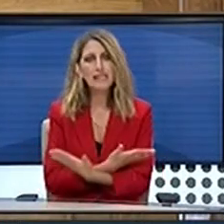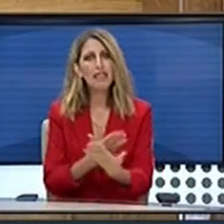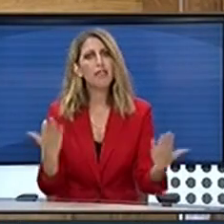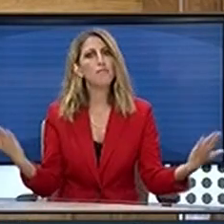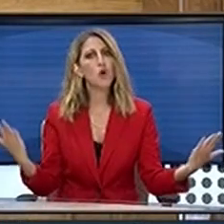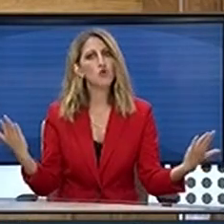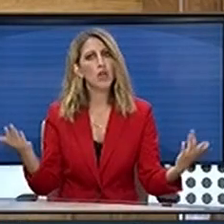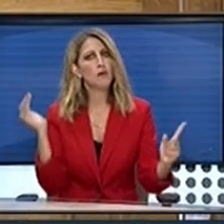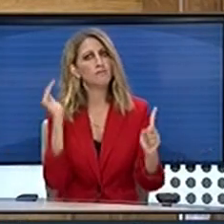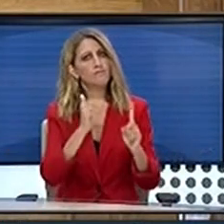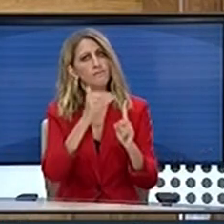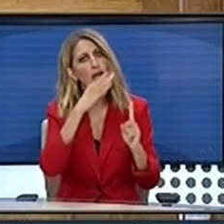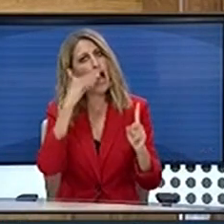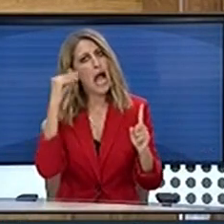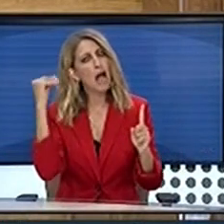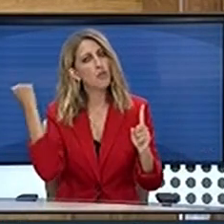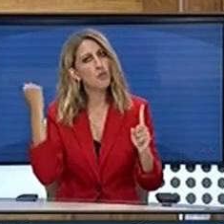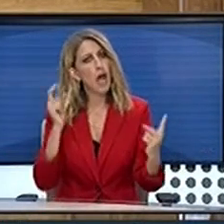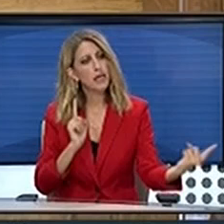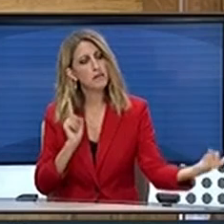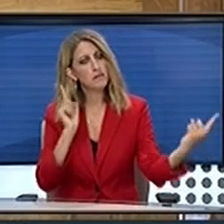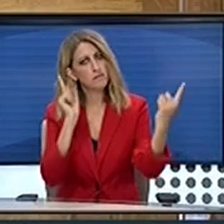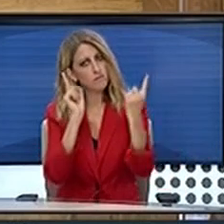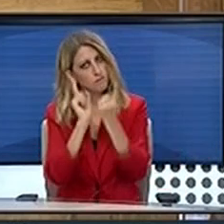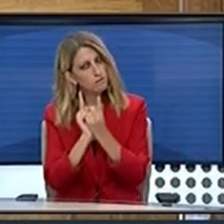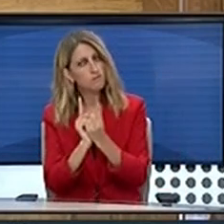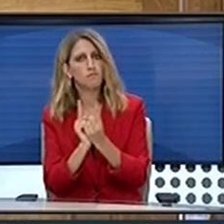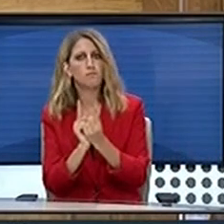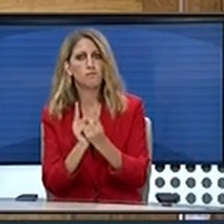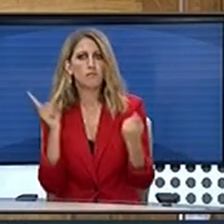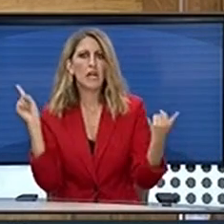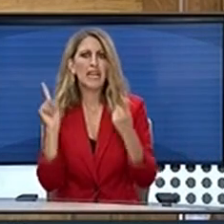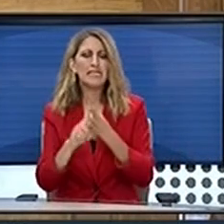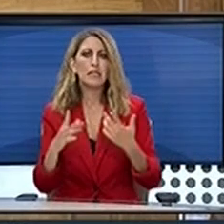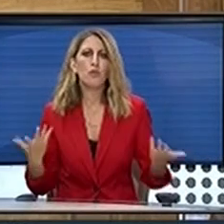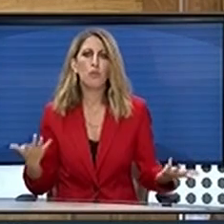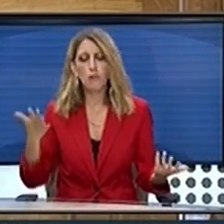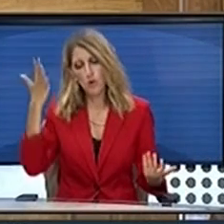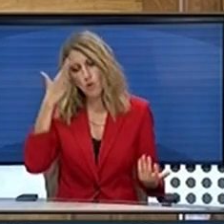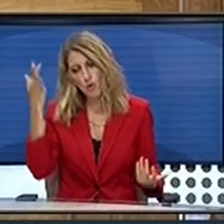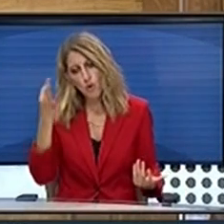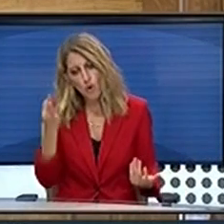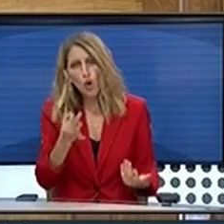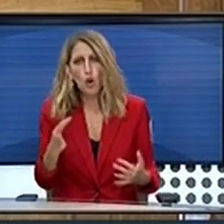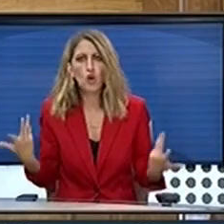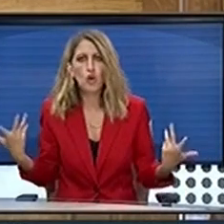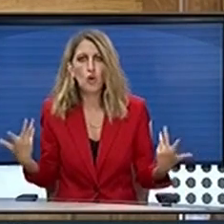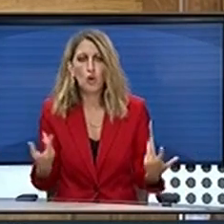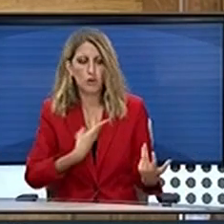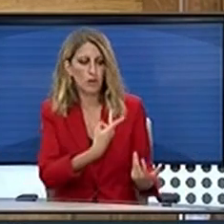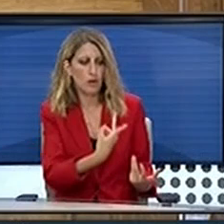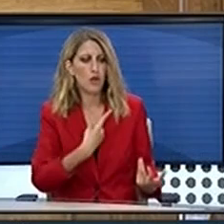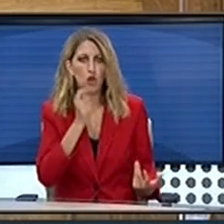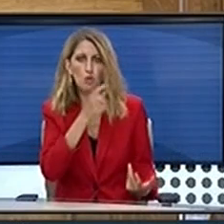γνωριστούμε. Αρχηγός κόμματος ήταν στο κάτω-κάτω της γραφής. Θεωρώ λογικό να μπορεί να υπάρχει μια επικοινωνία μεταξύ μας.